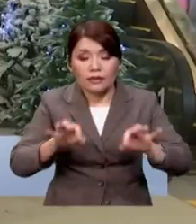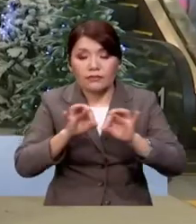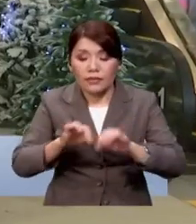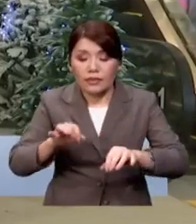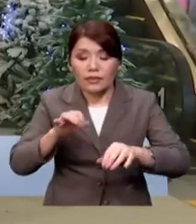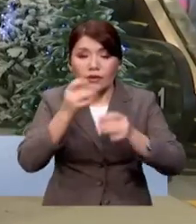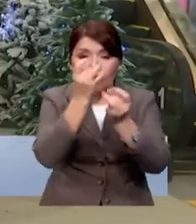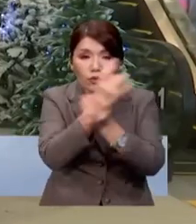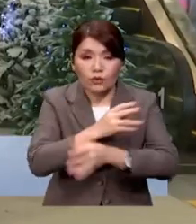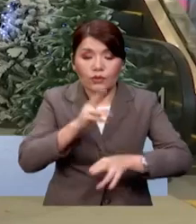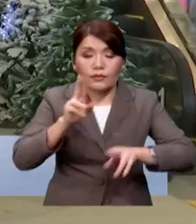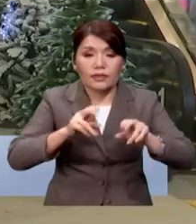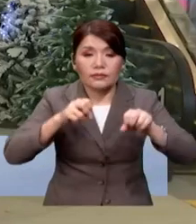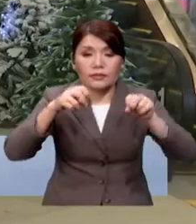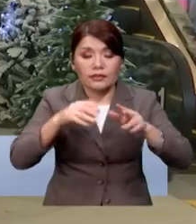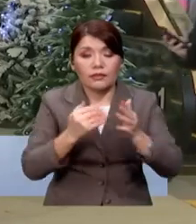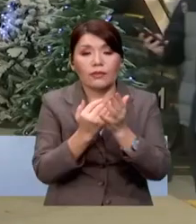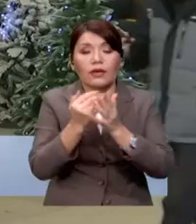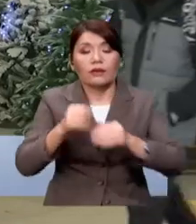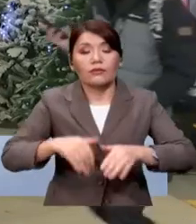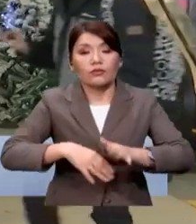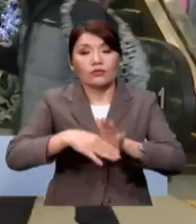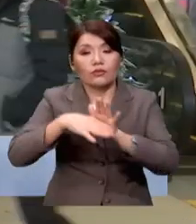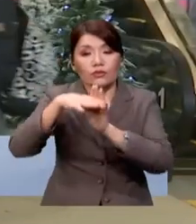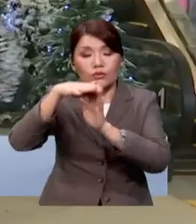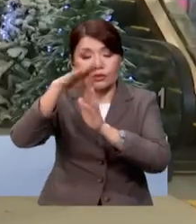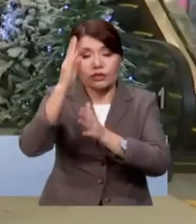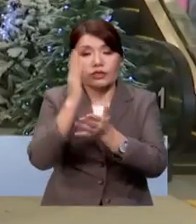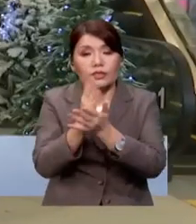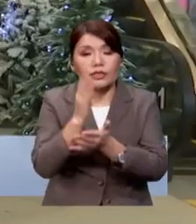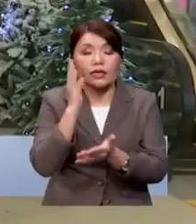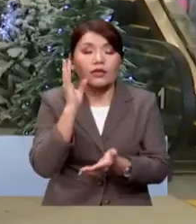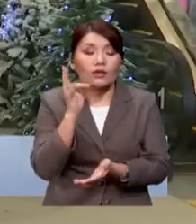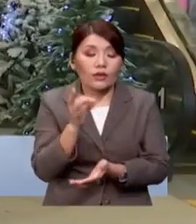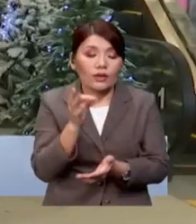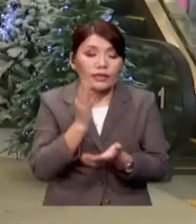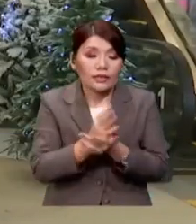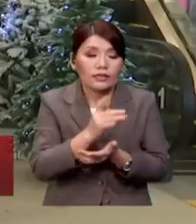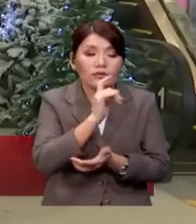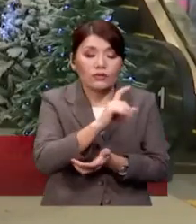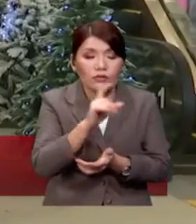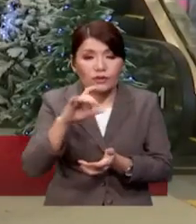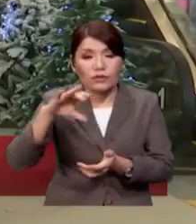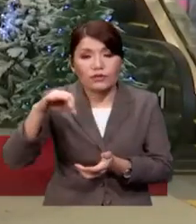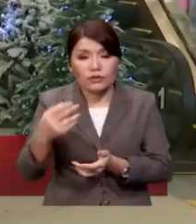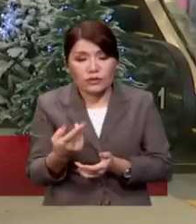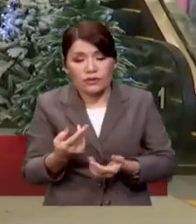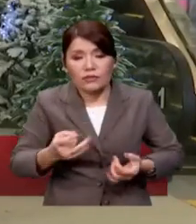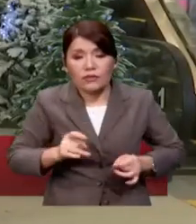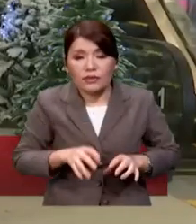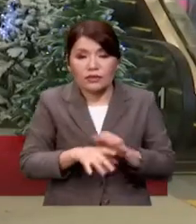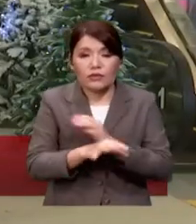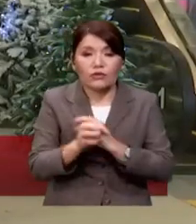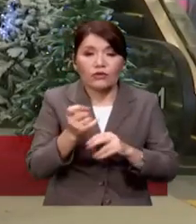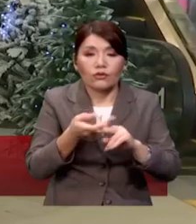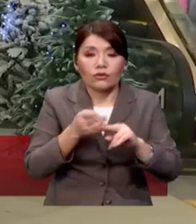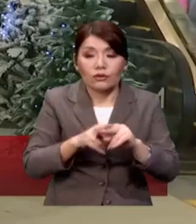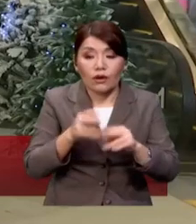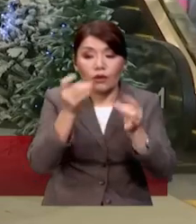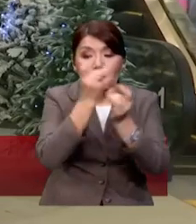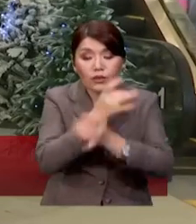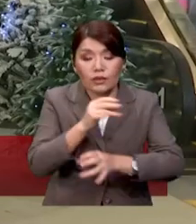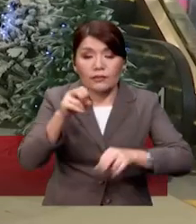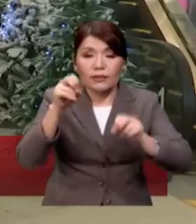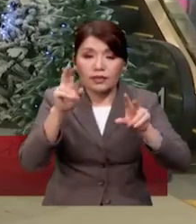культура безопасности населения повышается, но все равно есть слои населения, да, это социальные уязвимые слои населения, в котором культура